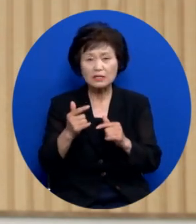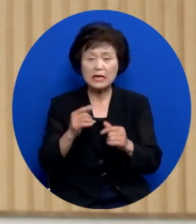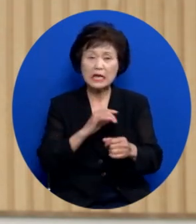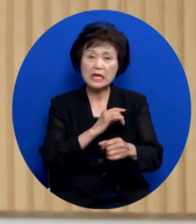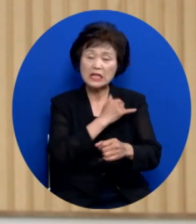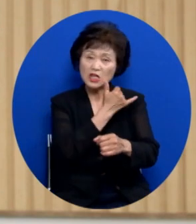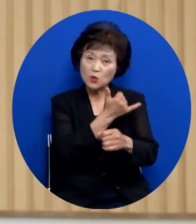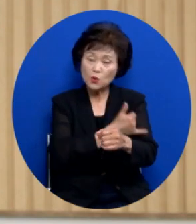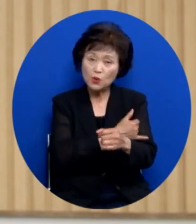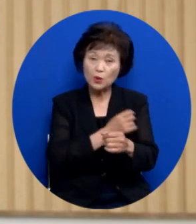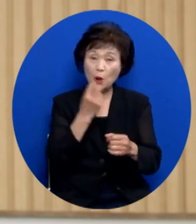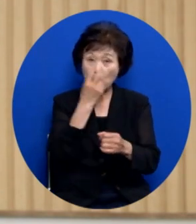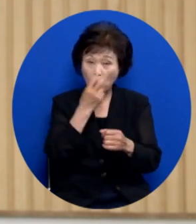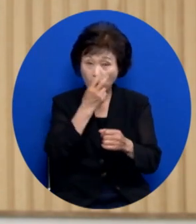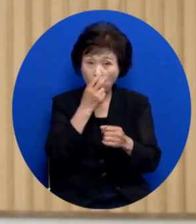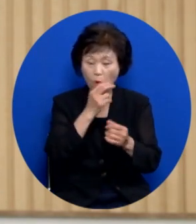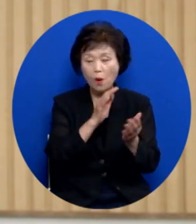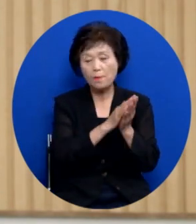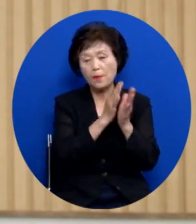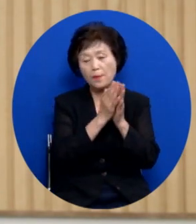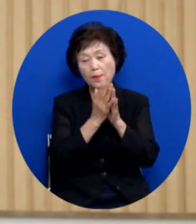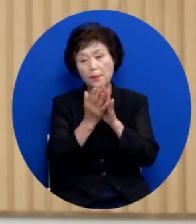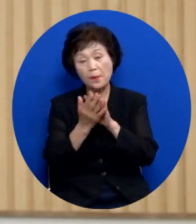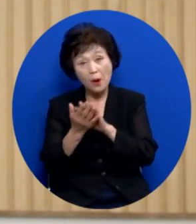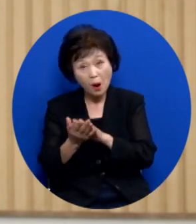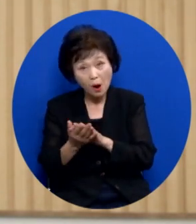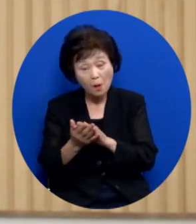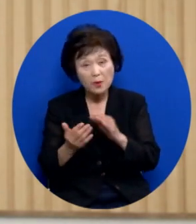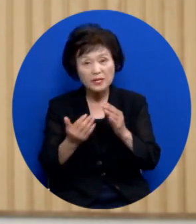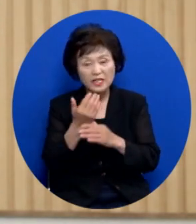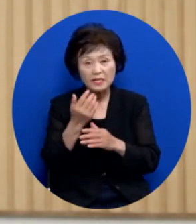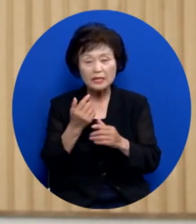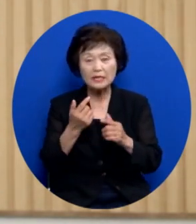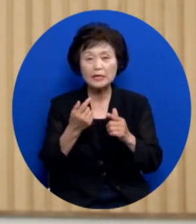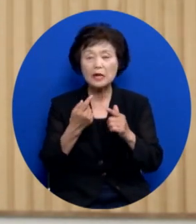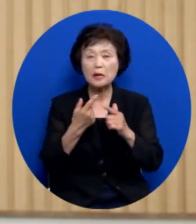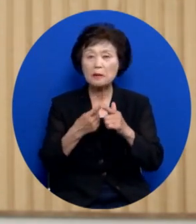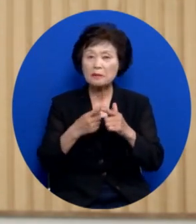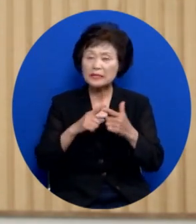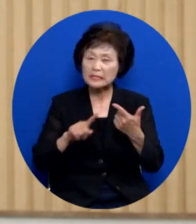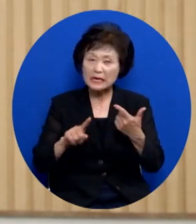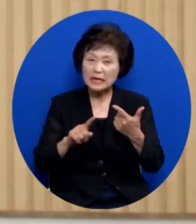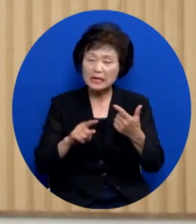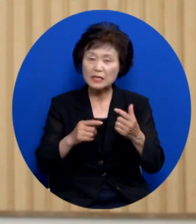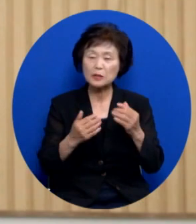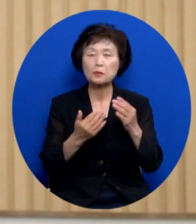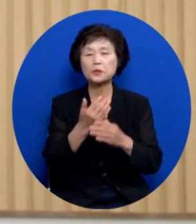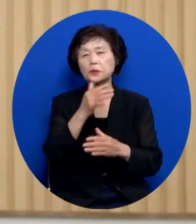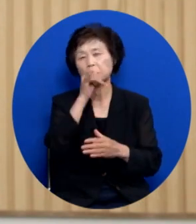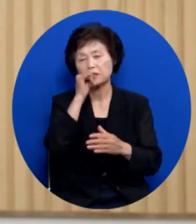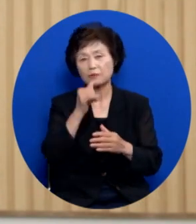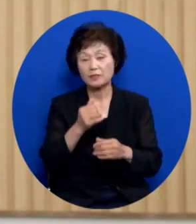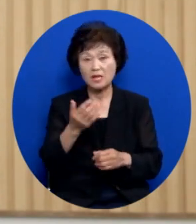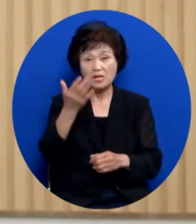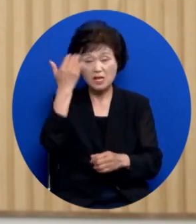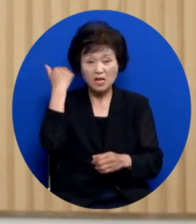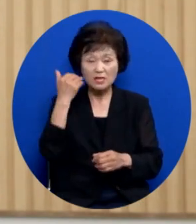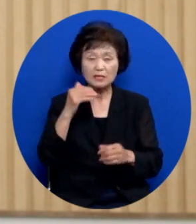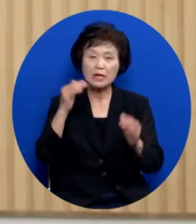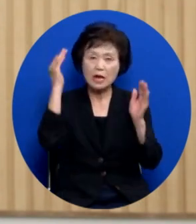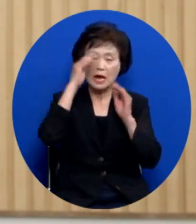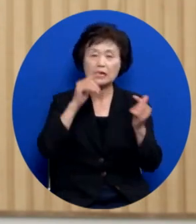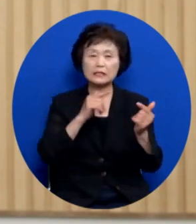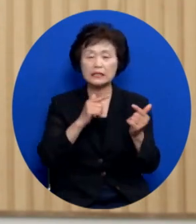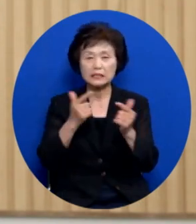빠르게 이행하면서 생긴 부작용도 있습니다. 3, 40년 전 교실에서 학생들의 인권이